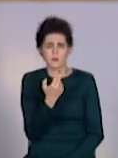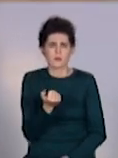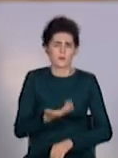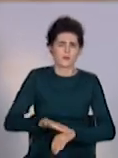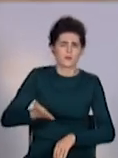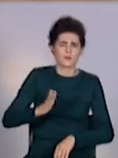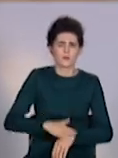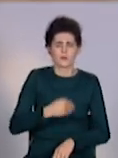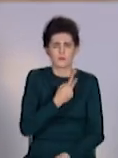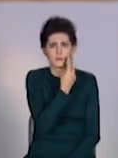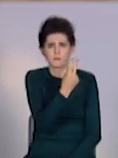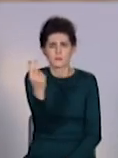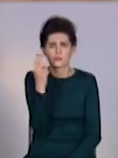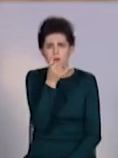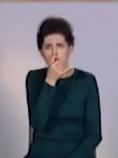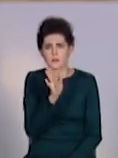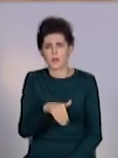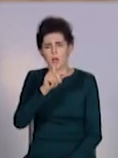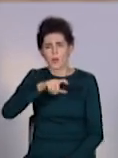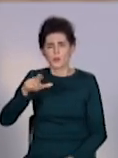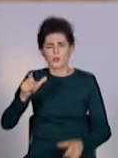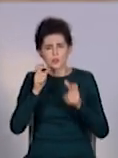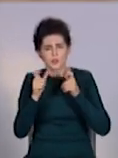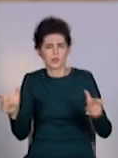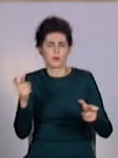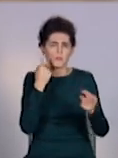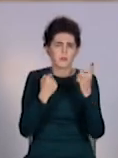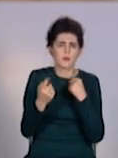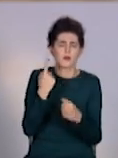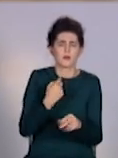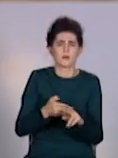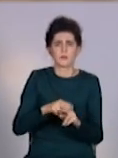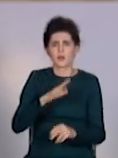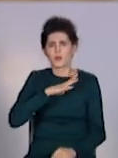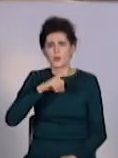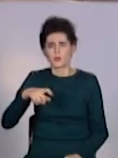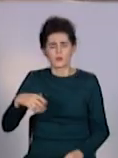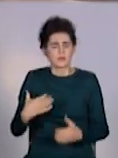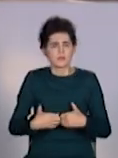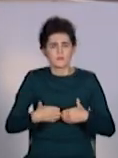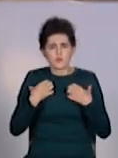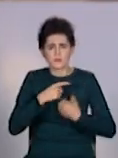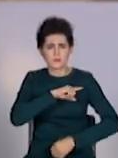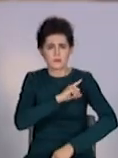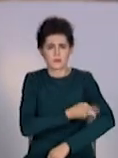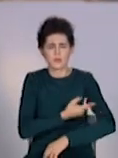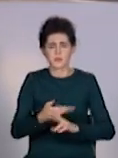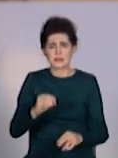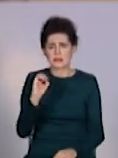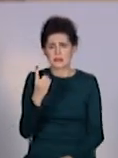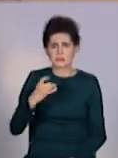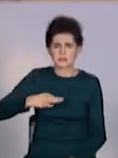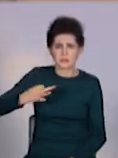це бачити, як люди кричали, як люди плакали, як люди з ума сходили. Єдиний син Віталій